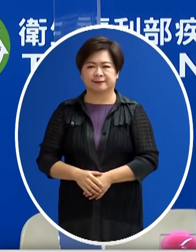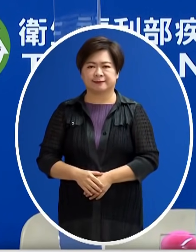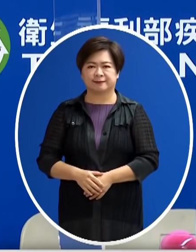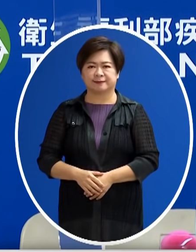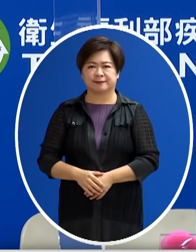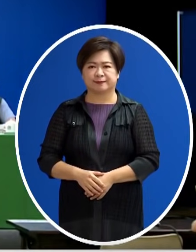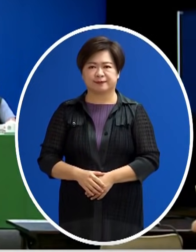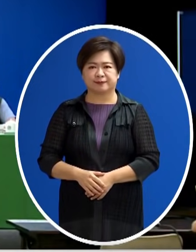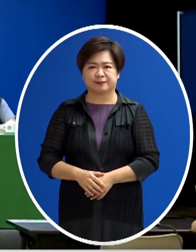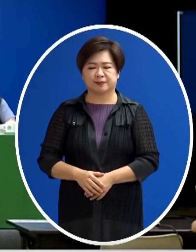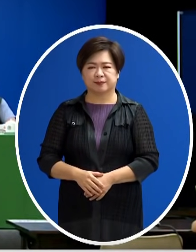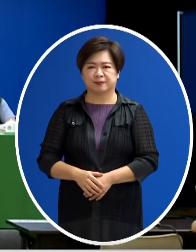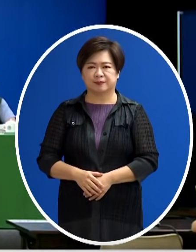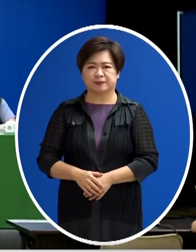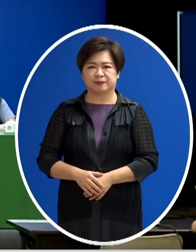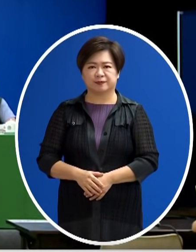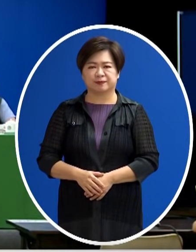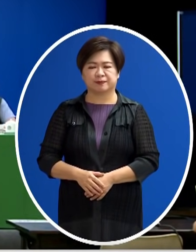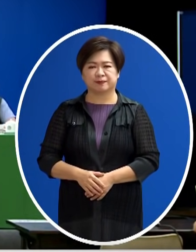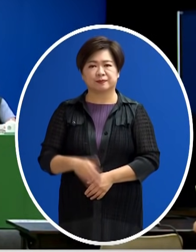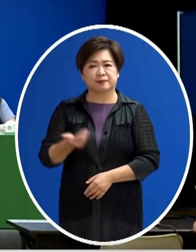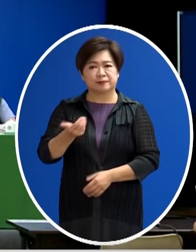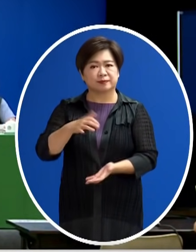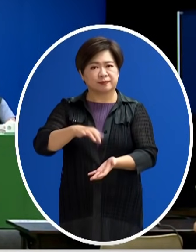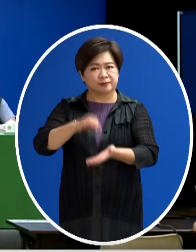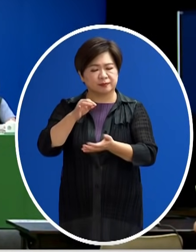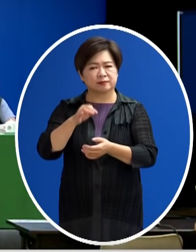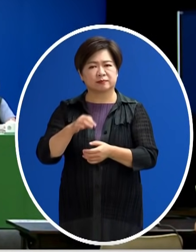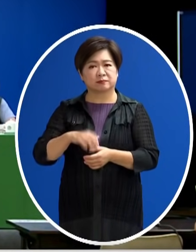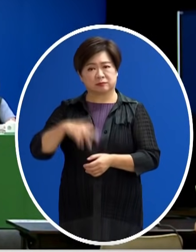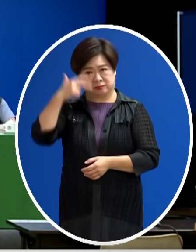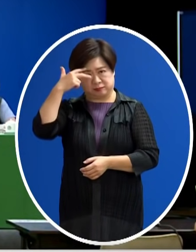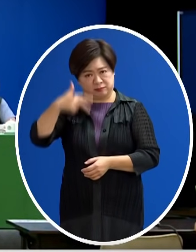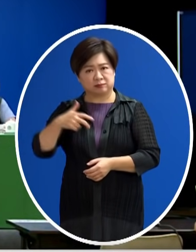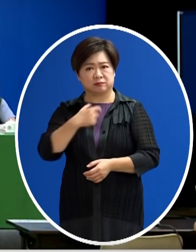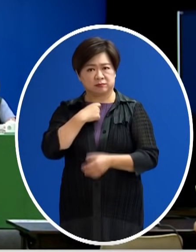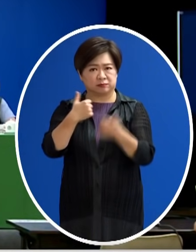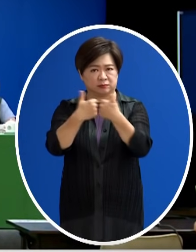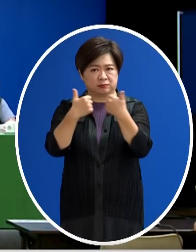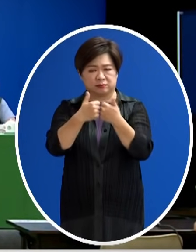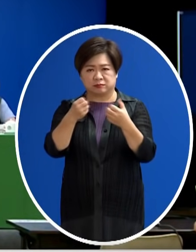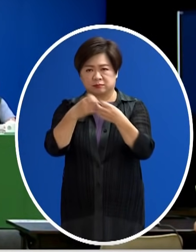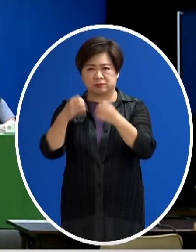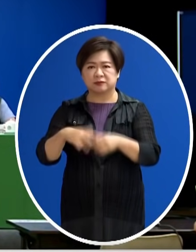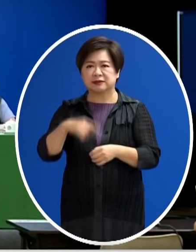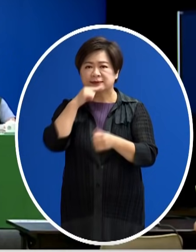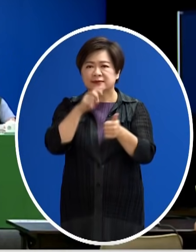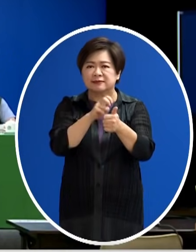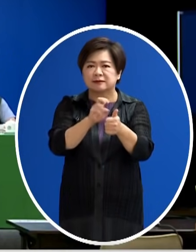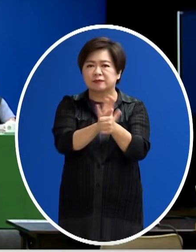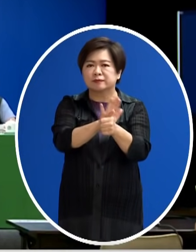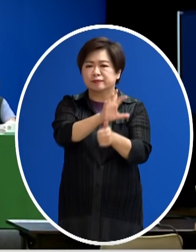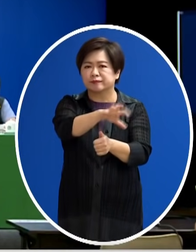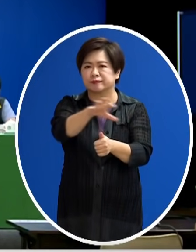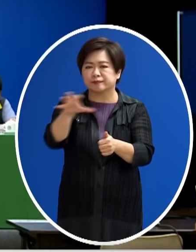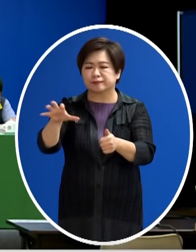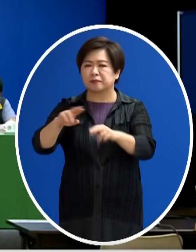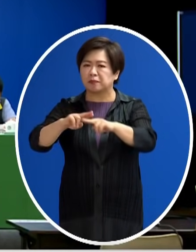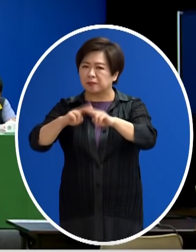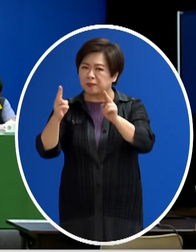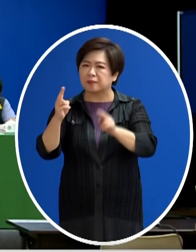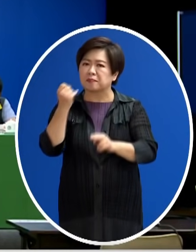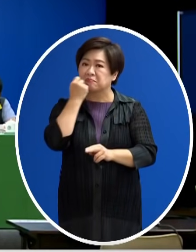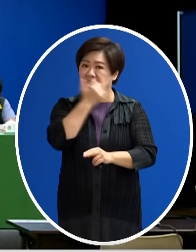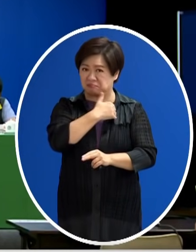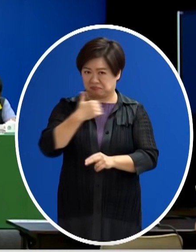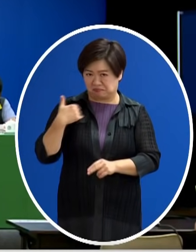那请 部长好，刚刚您有提到说下周要开会讨论日照服务据点可能会解封开